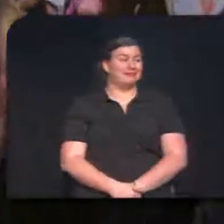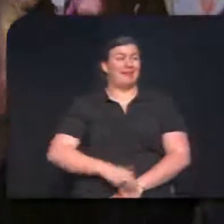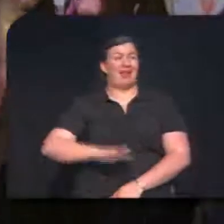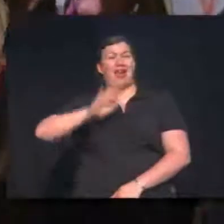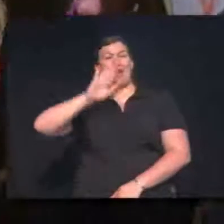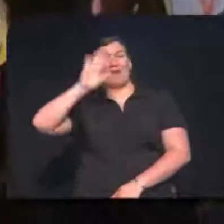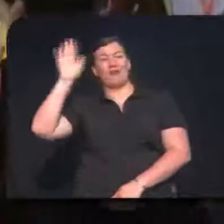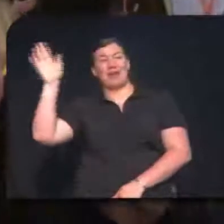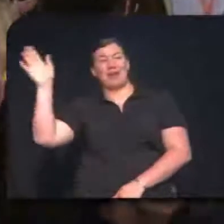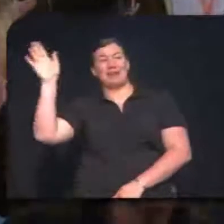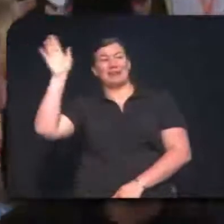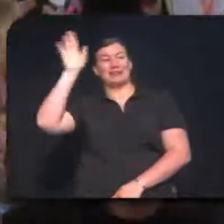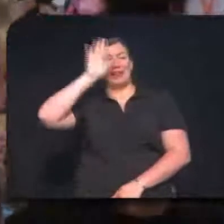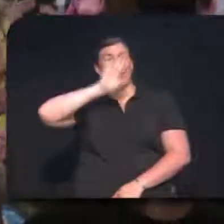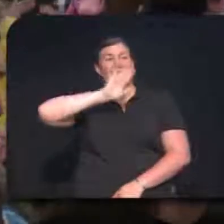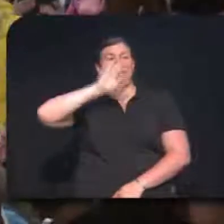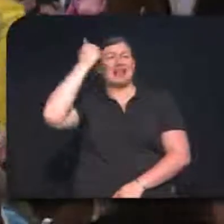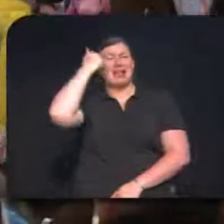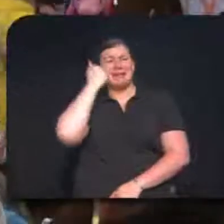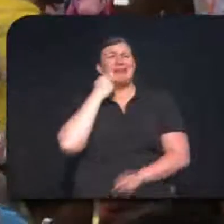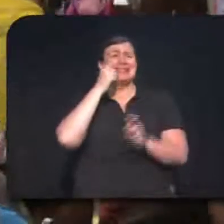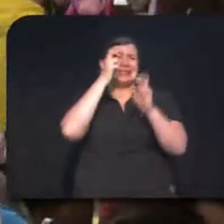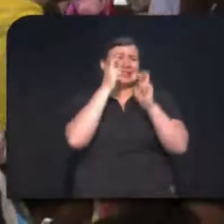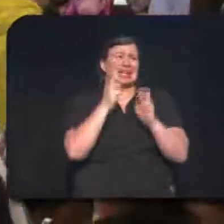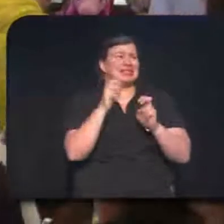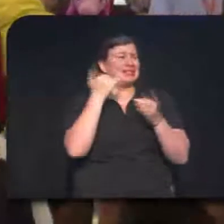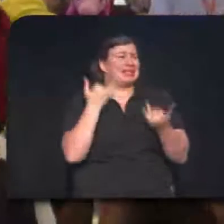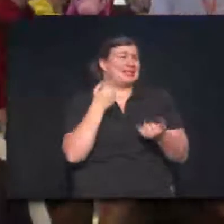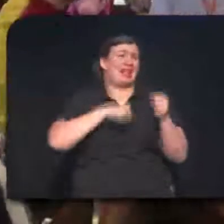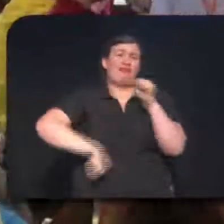bitte setzt euch hin wir sind hier nicht beim Fußballspiel